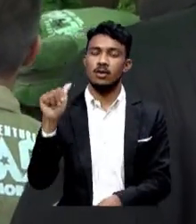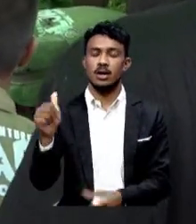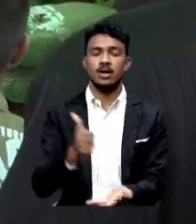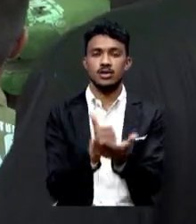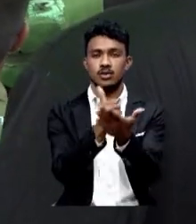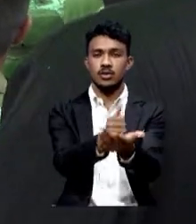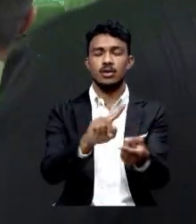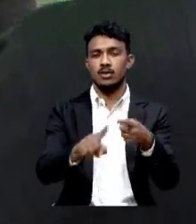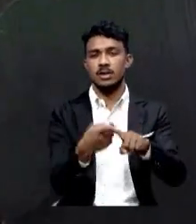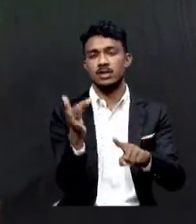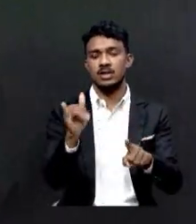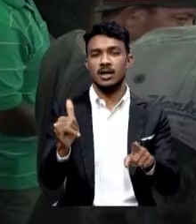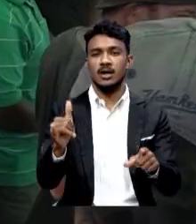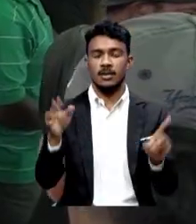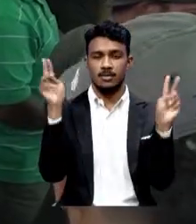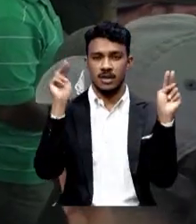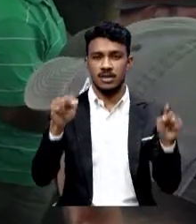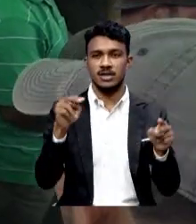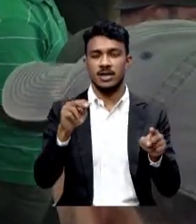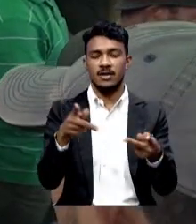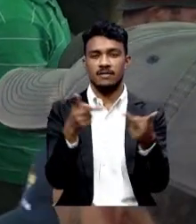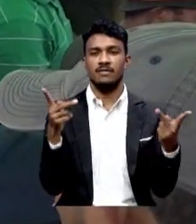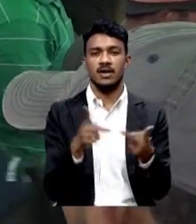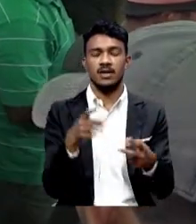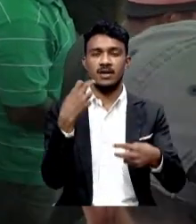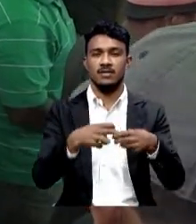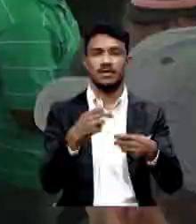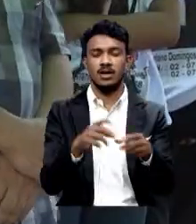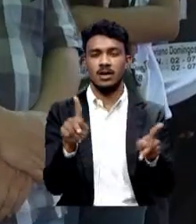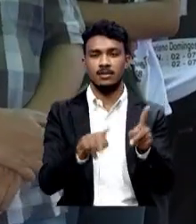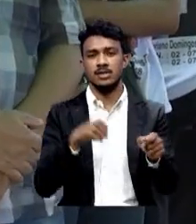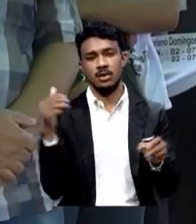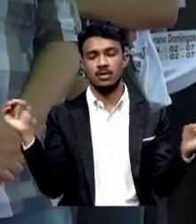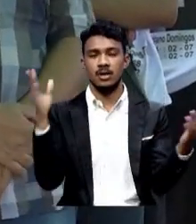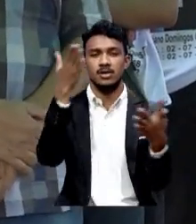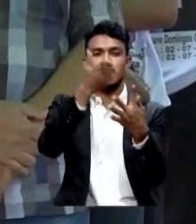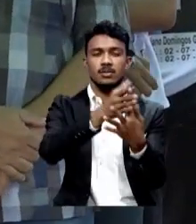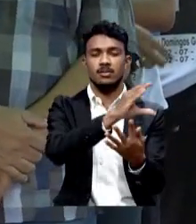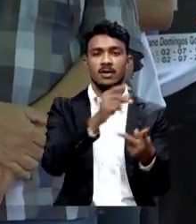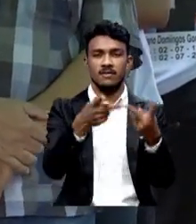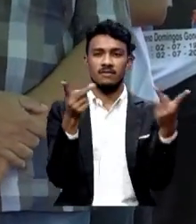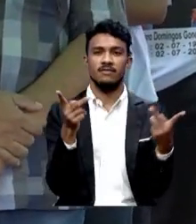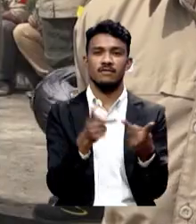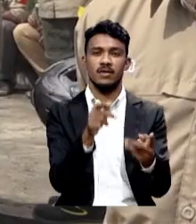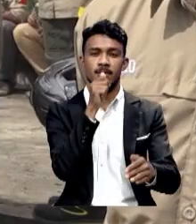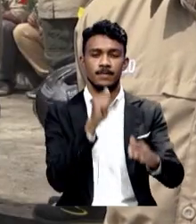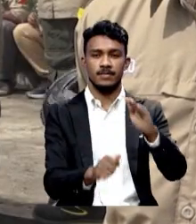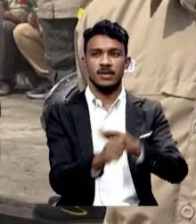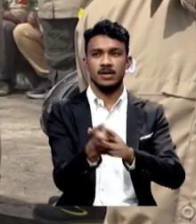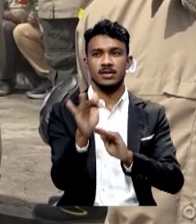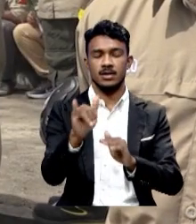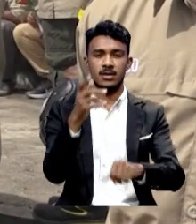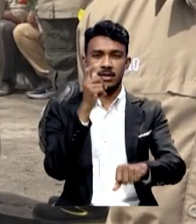persiza ia fatin difisil sira nebe ema seluk la sesuba ka area isolado sira. Durant